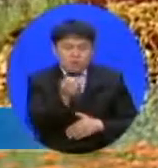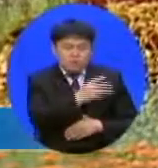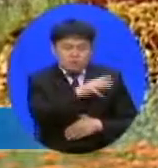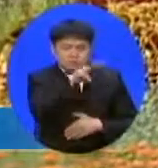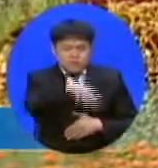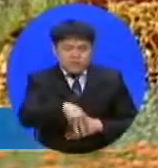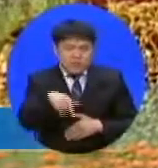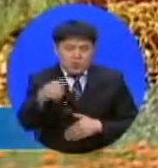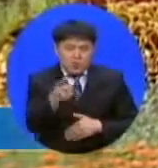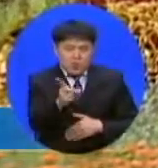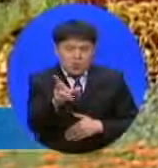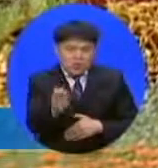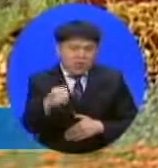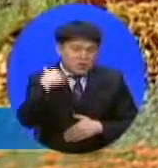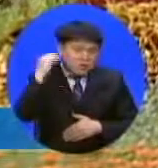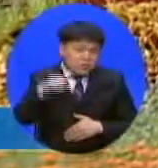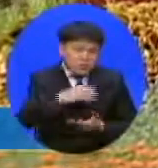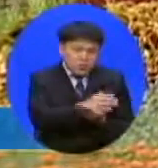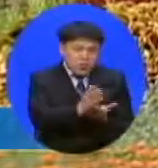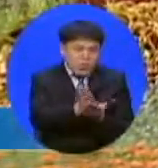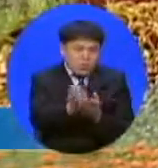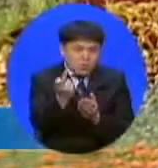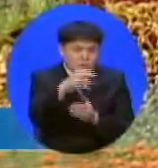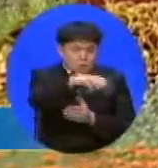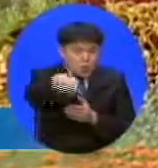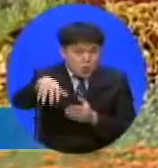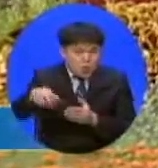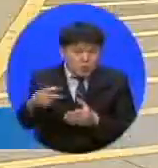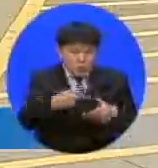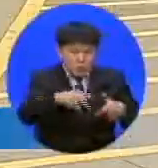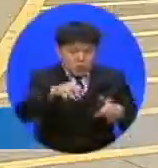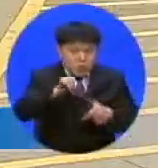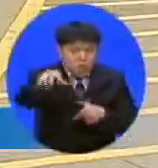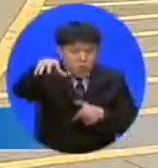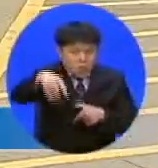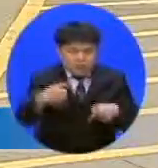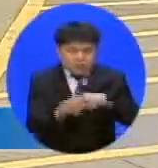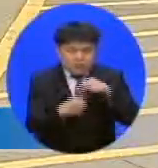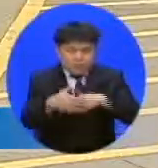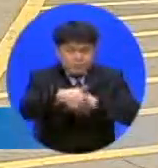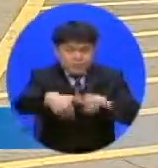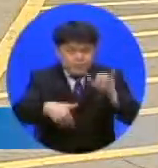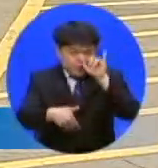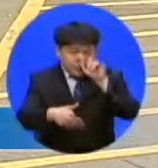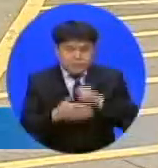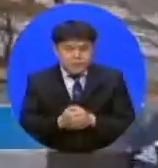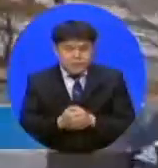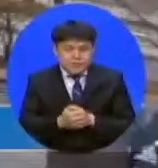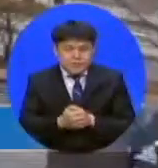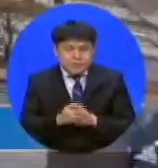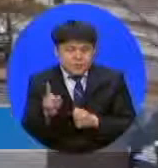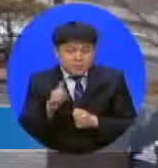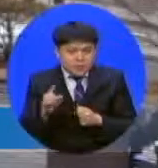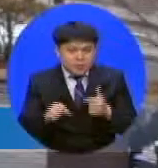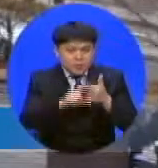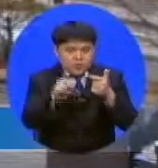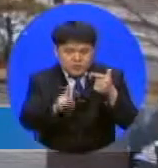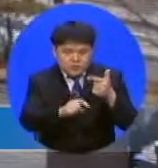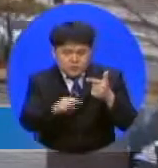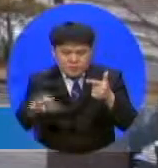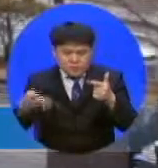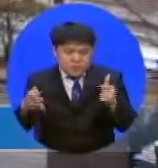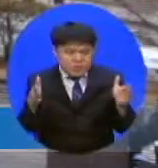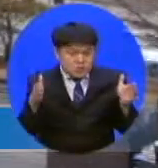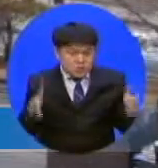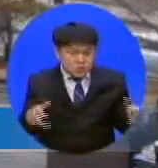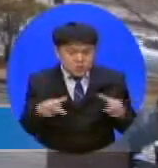부천, 고양, 의정부 등 12개 인접 도시와 인천공항 등에서 운영할 계획입니다. 시는 다음 달 10일부터